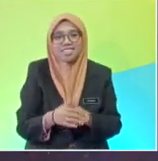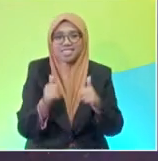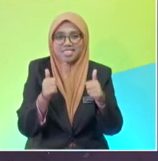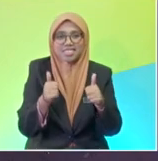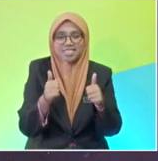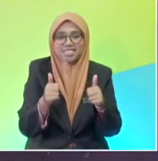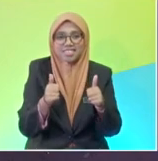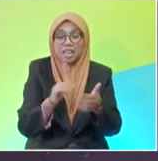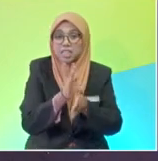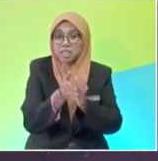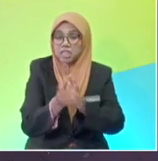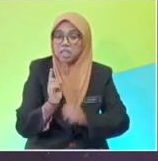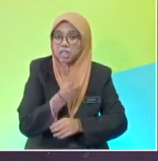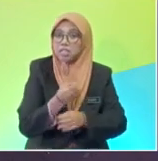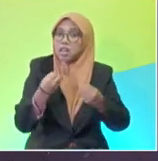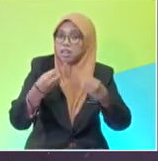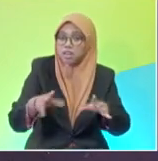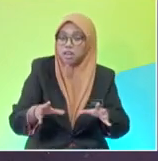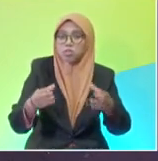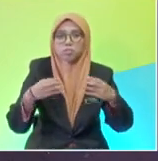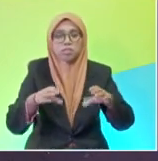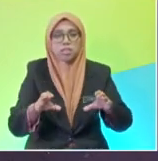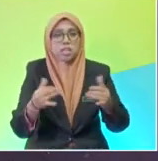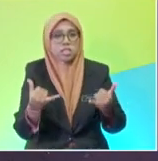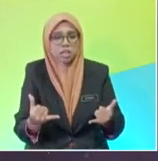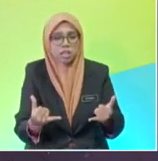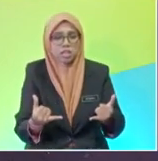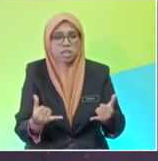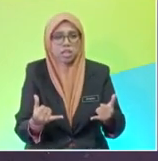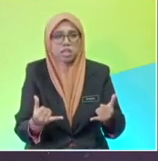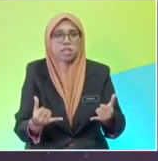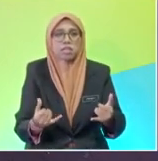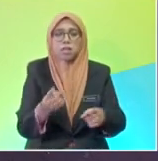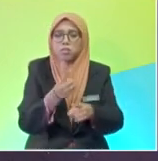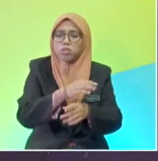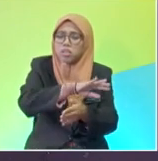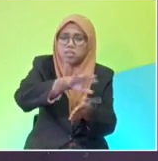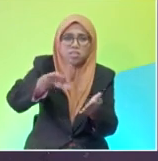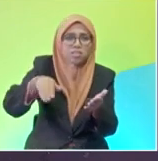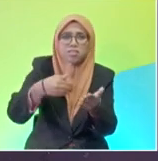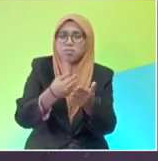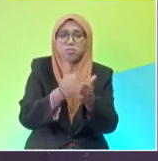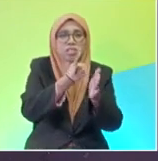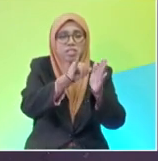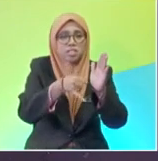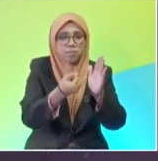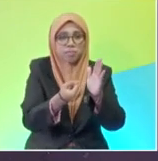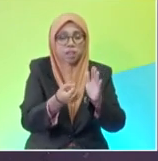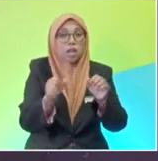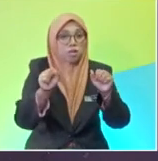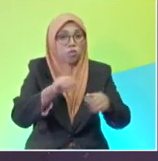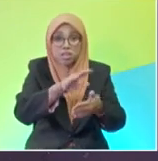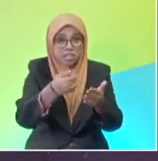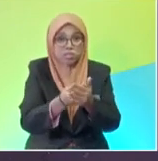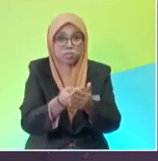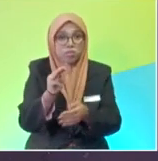Okey. Jadi kita dah cuba. Sekarang kita nak cuba betulkan pula jam-jam cikgu yang ada dekat depan ni. Boleh, boleh tak kita sama-sama memulakan rumah sana